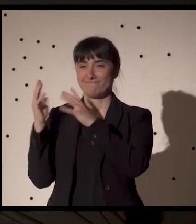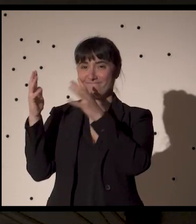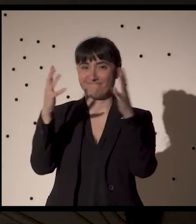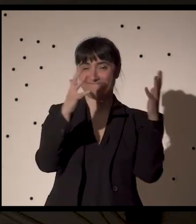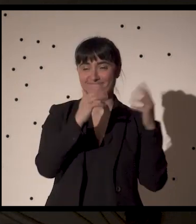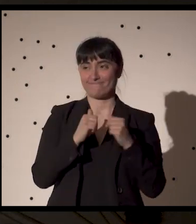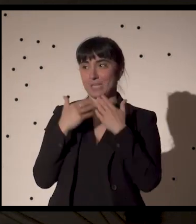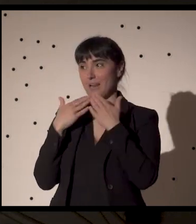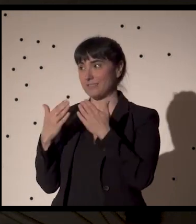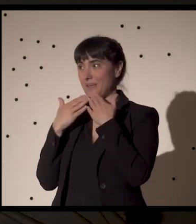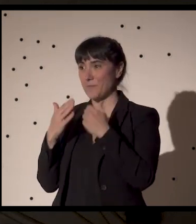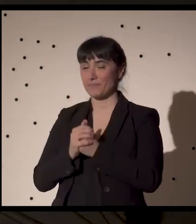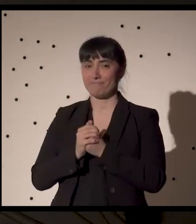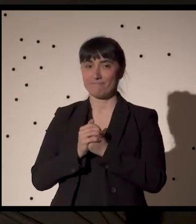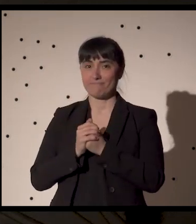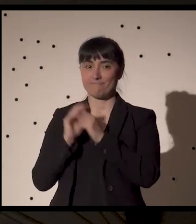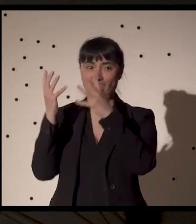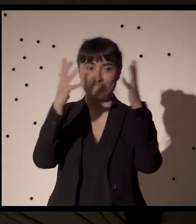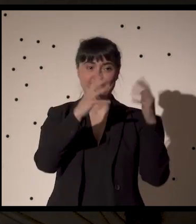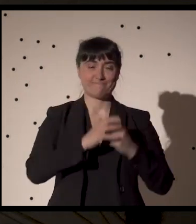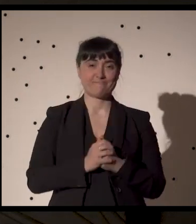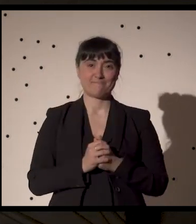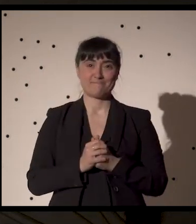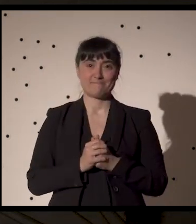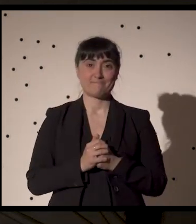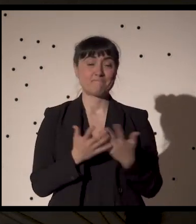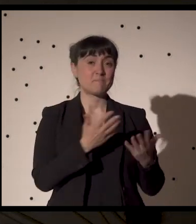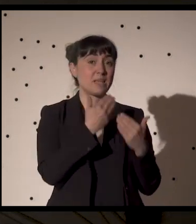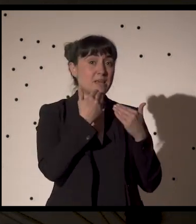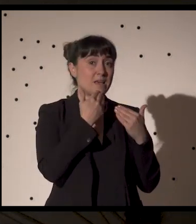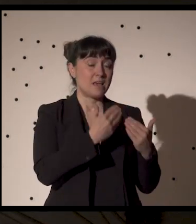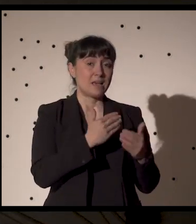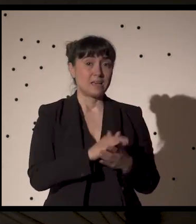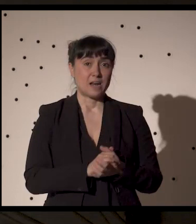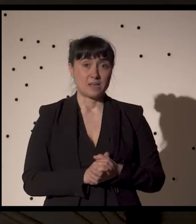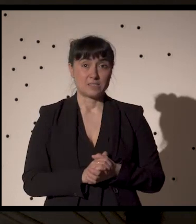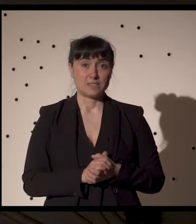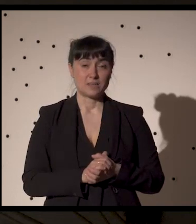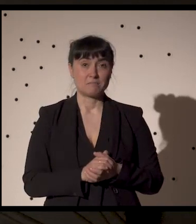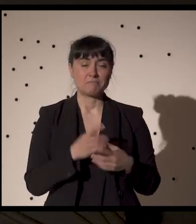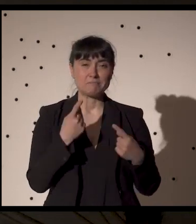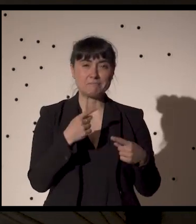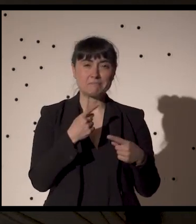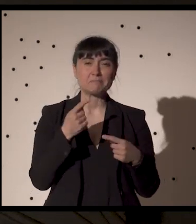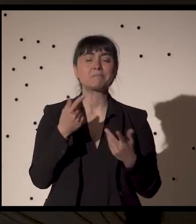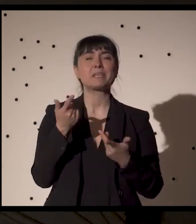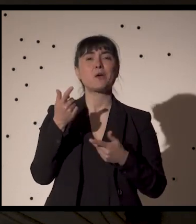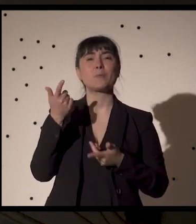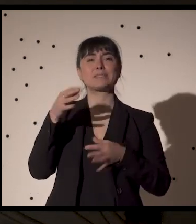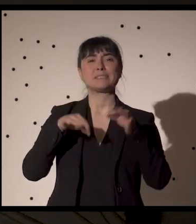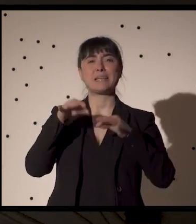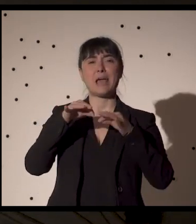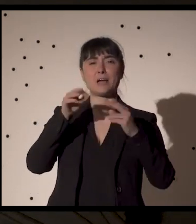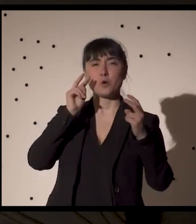Grazie lei assessore Grazie anche per aver colto questo aspetto così importante nella storia del Piccolo la sua proiezione della città che